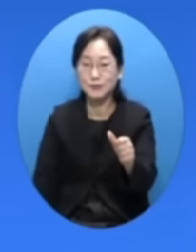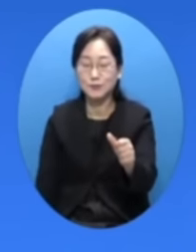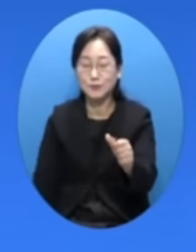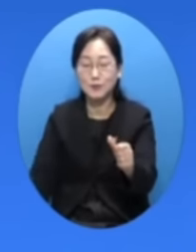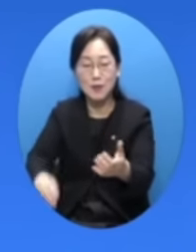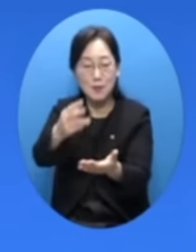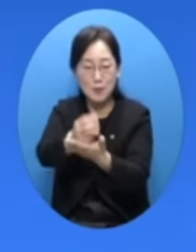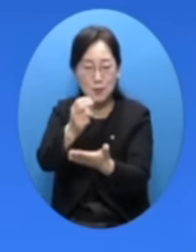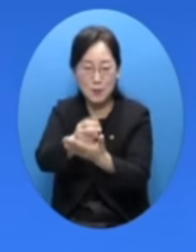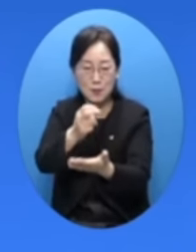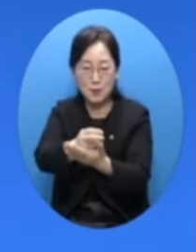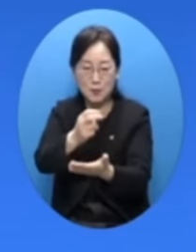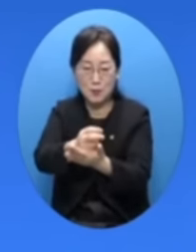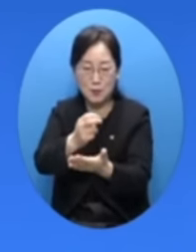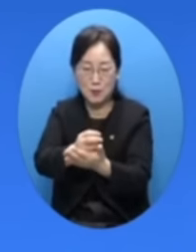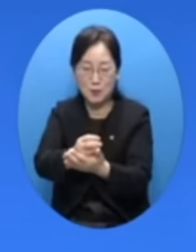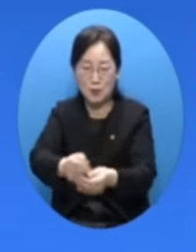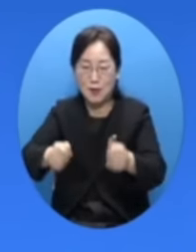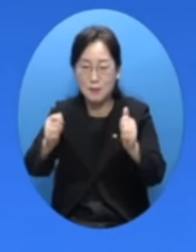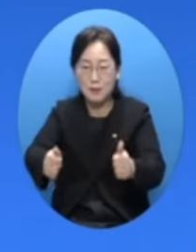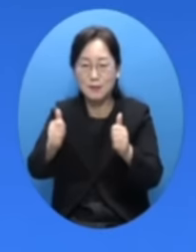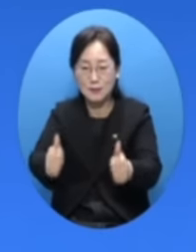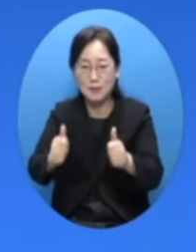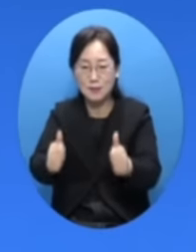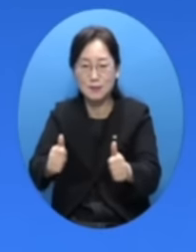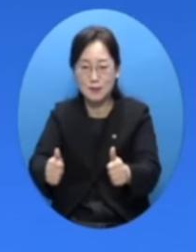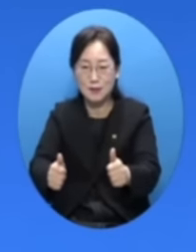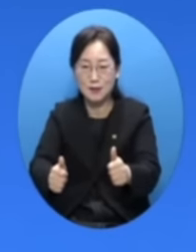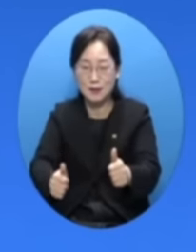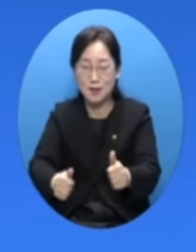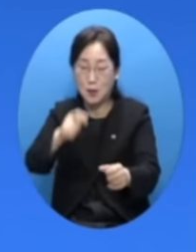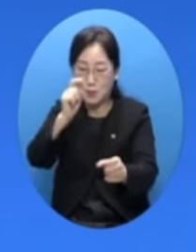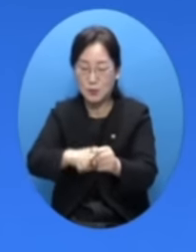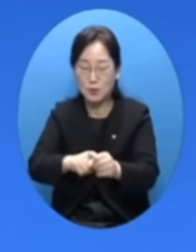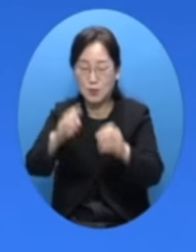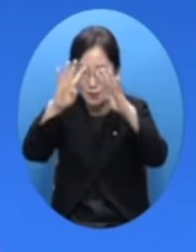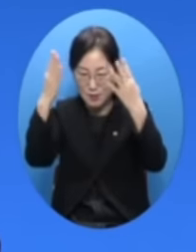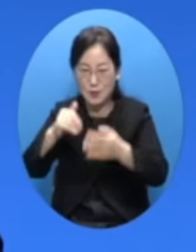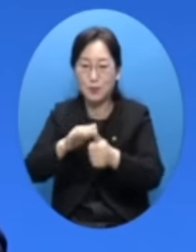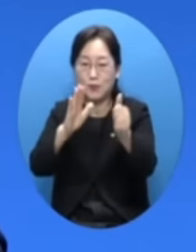법률가를 만들어서 판사를 시키려고 대학을 보냅니다. 1501년에